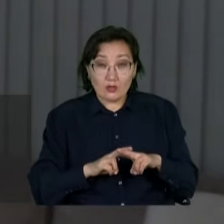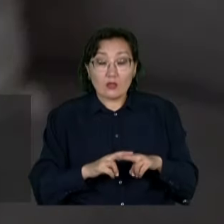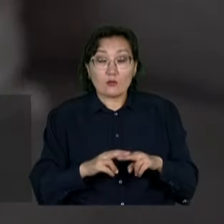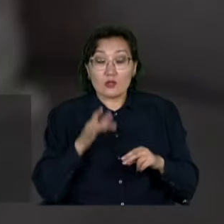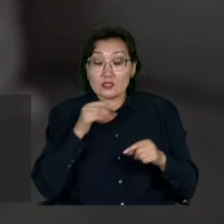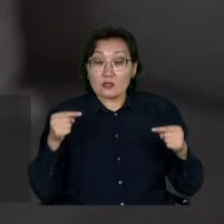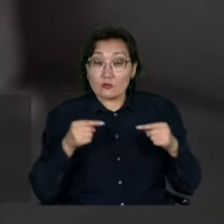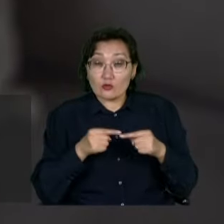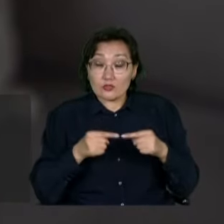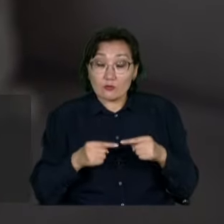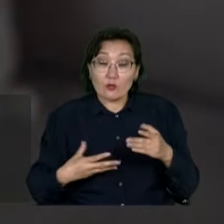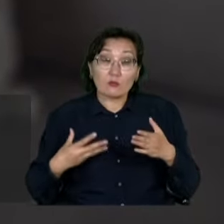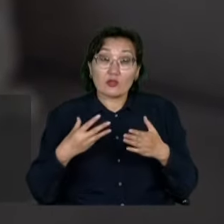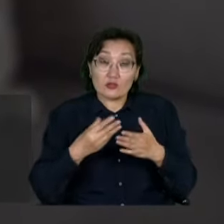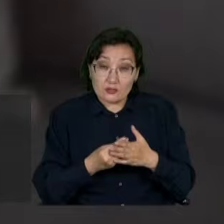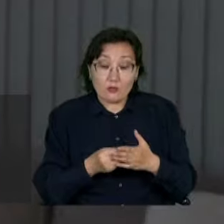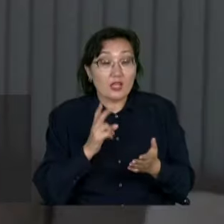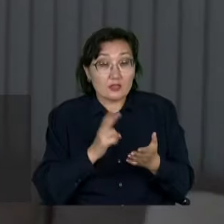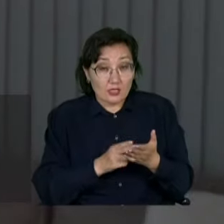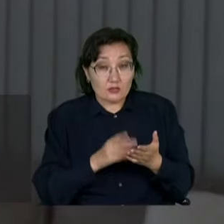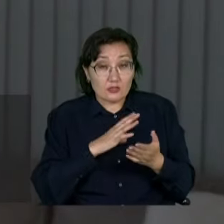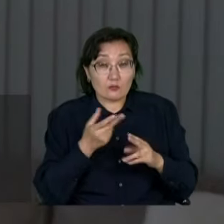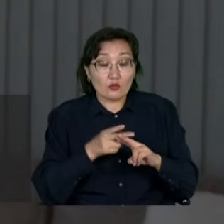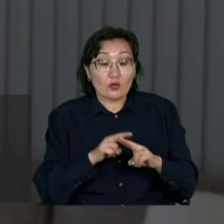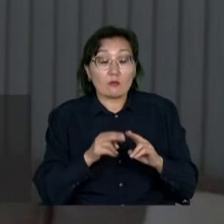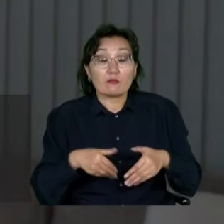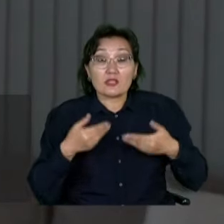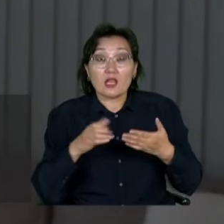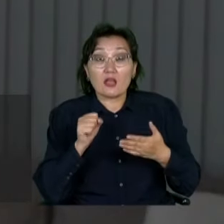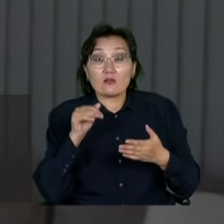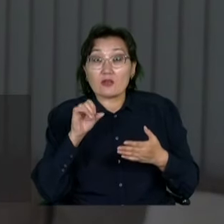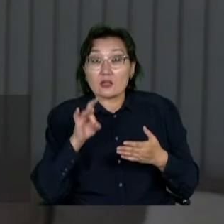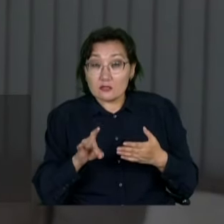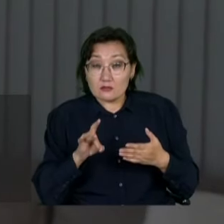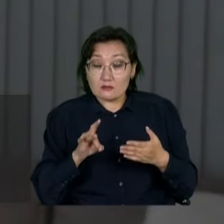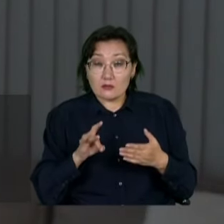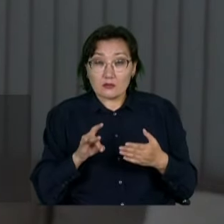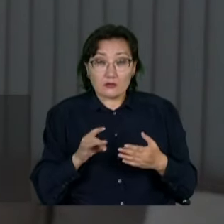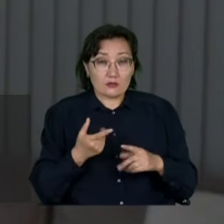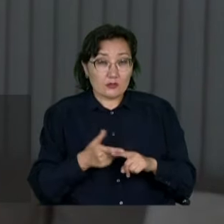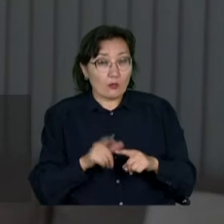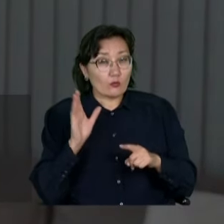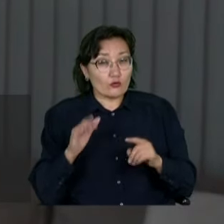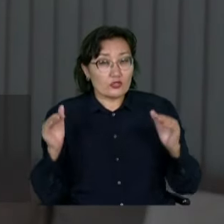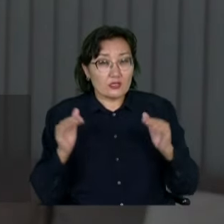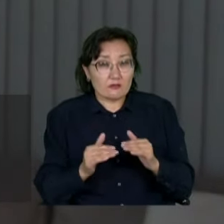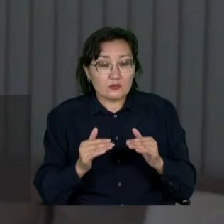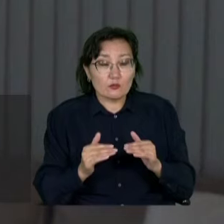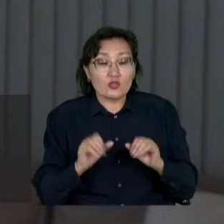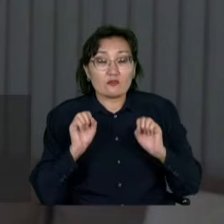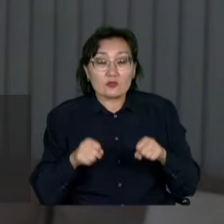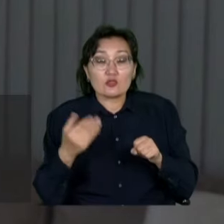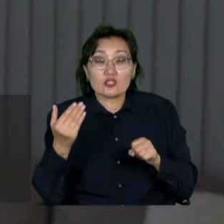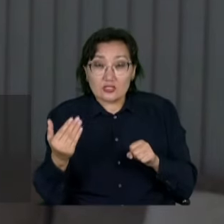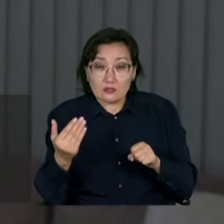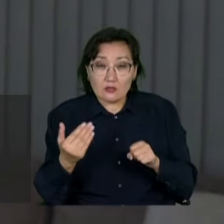в свое время как бы доказали, платят. Вот это предложение АФР существенно будет ограничивать их возможности. И